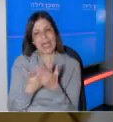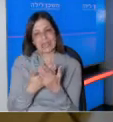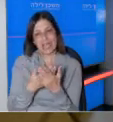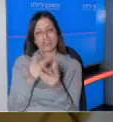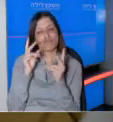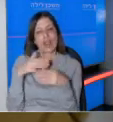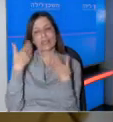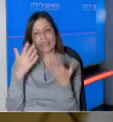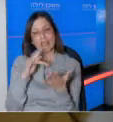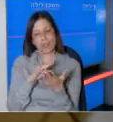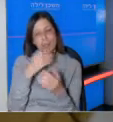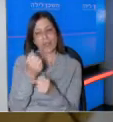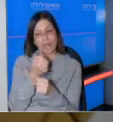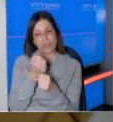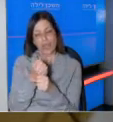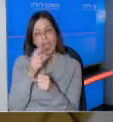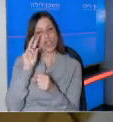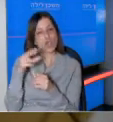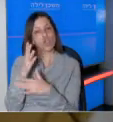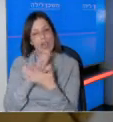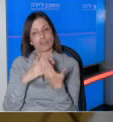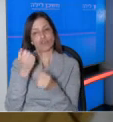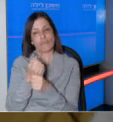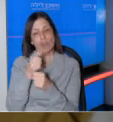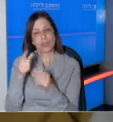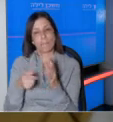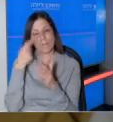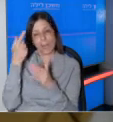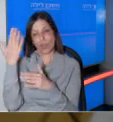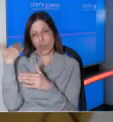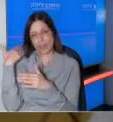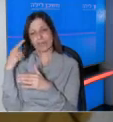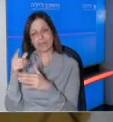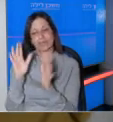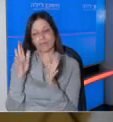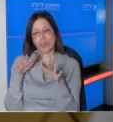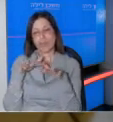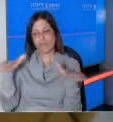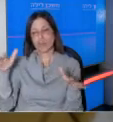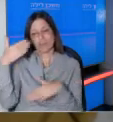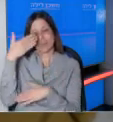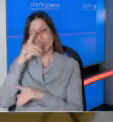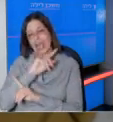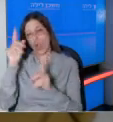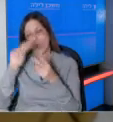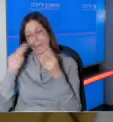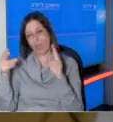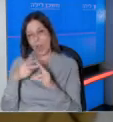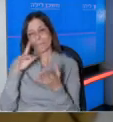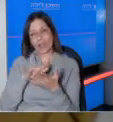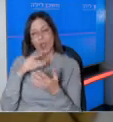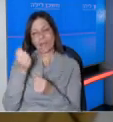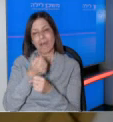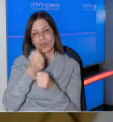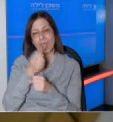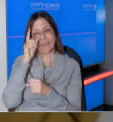עבודה, שיש כמה מקומות שהפעילו את זה בפעם הקודמת, וזה מאוד נפוץ במדינות אחרות בעולם, שמקום העבודה מחייב את